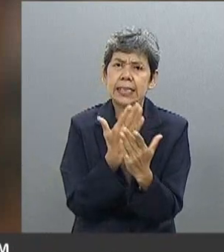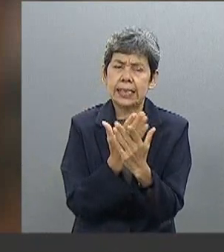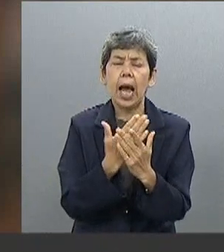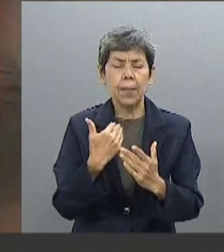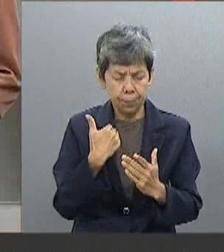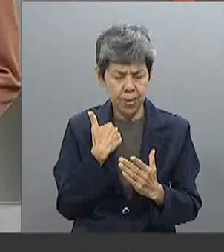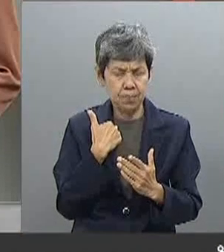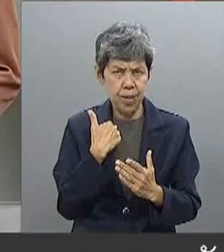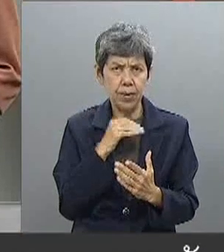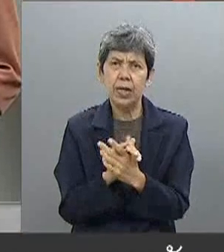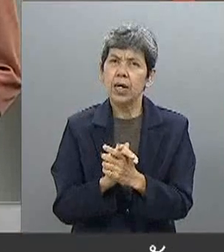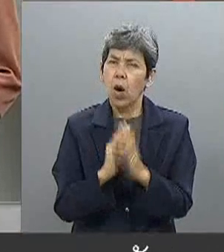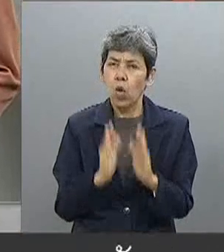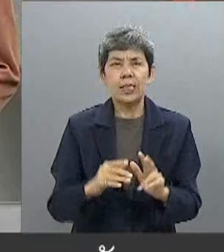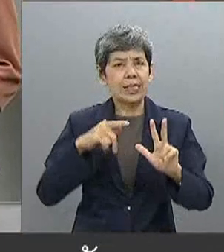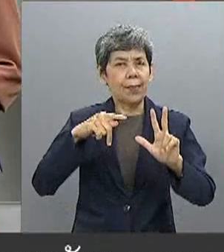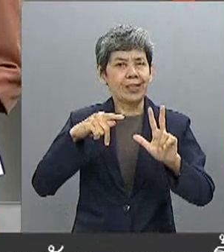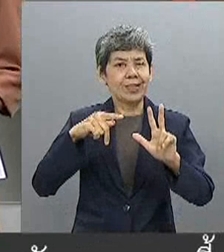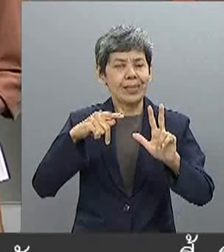นะคะจะได้กระตุ้นความสนใจเร็วๆนะคะวงเงินนะคะที่มีโมเดลเบื้องต้นจะบอกว่าคนละ3,000